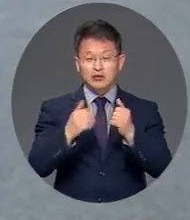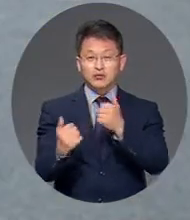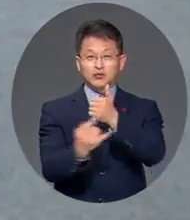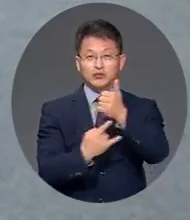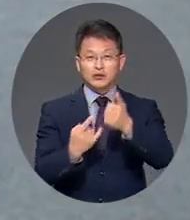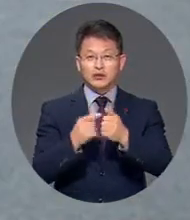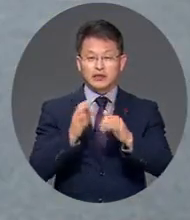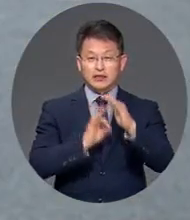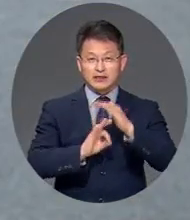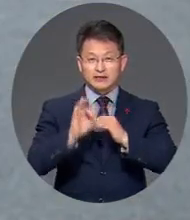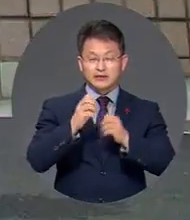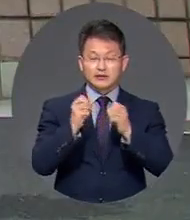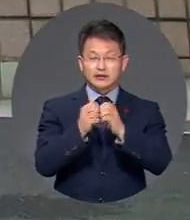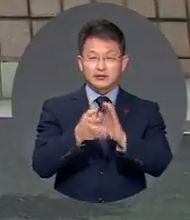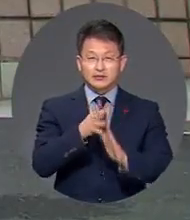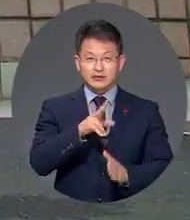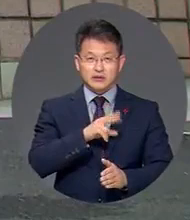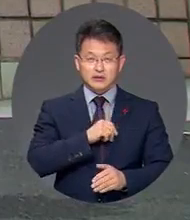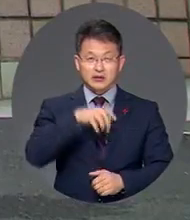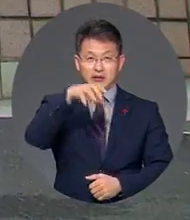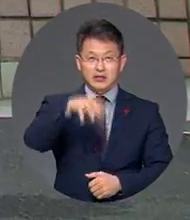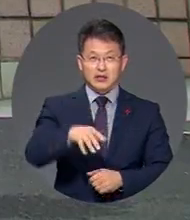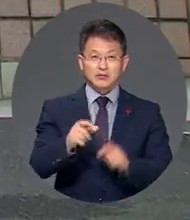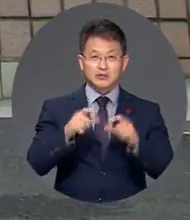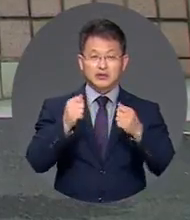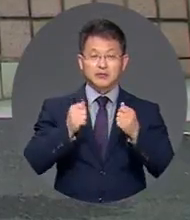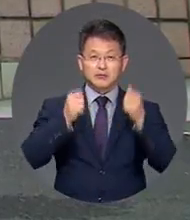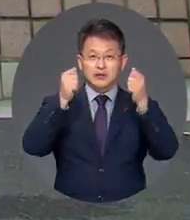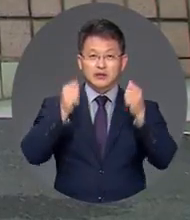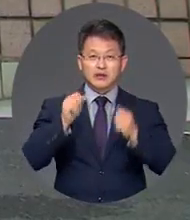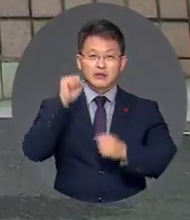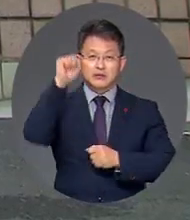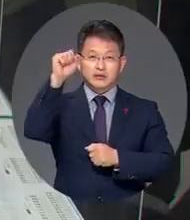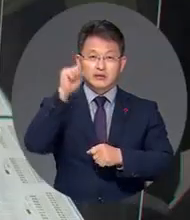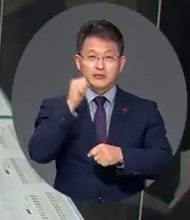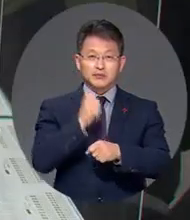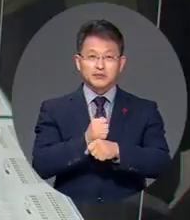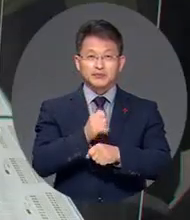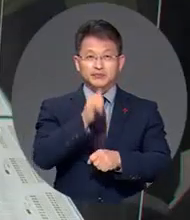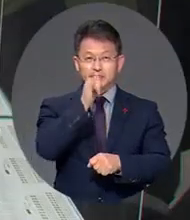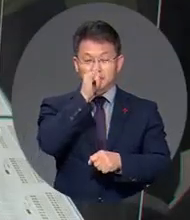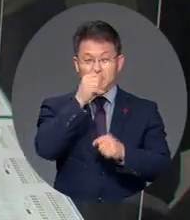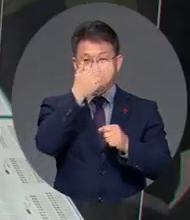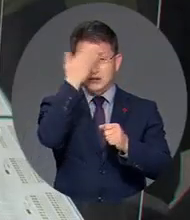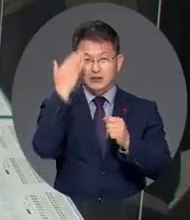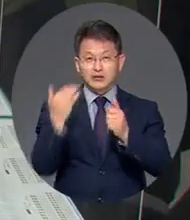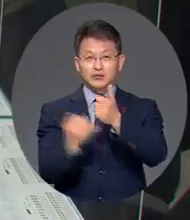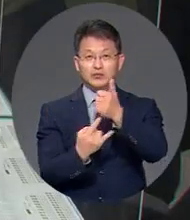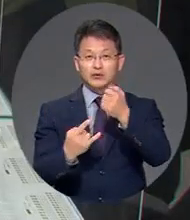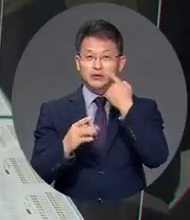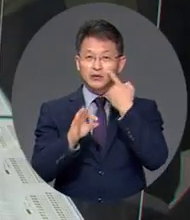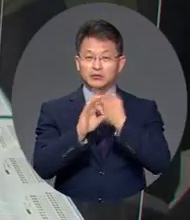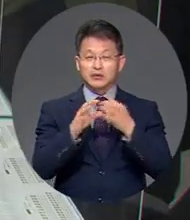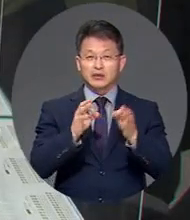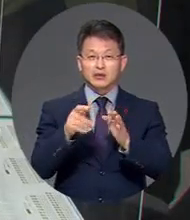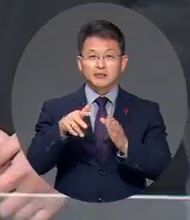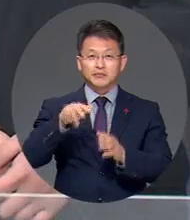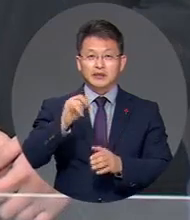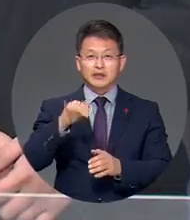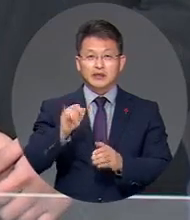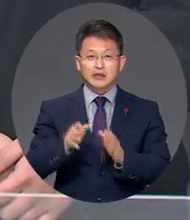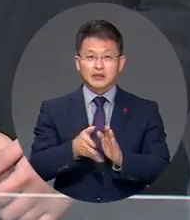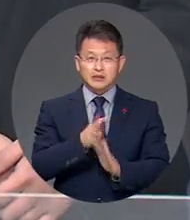이른 아침 창원시 의회 앞에서 피켓 시위를 벌였습니다 가족들에게 청년위원회는 김민아